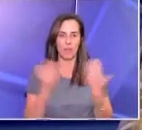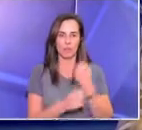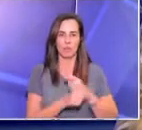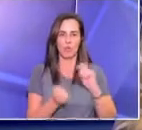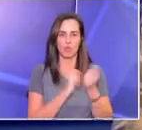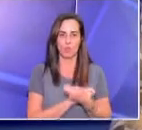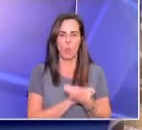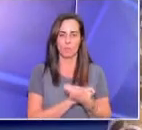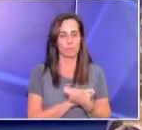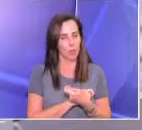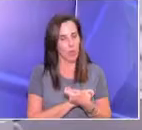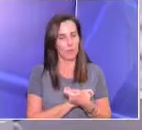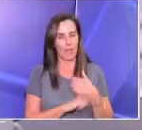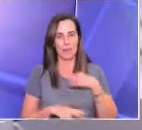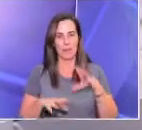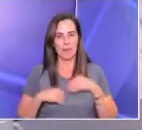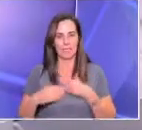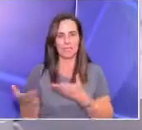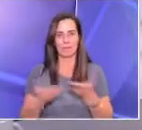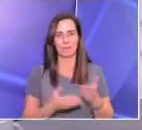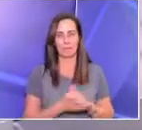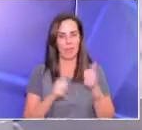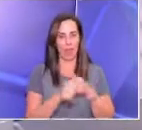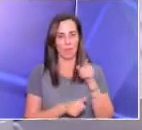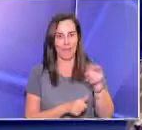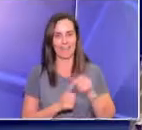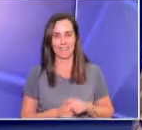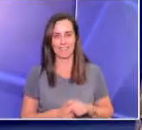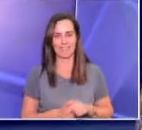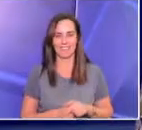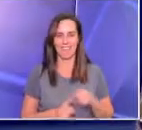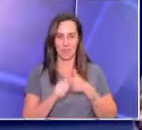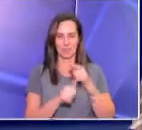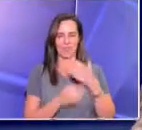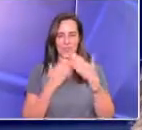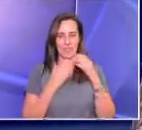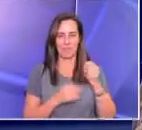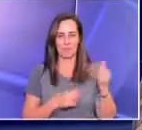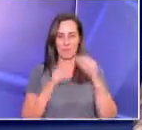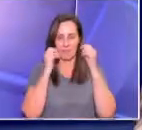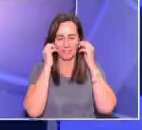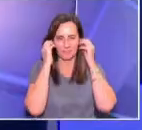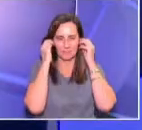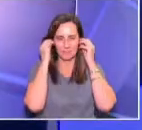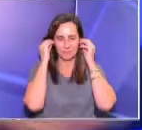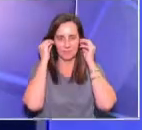שינוי. טוב, אני מסכים איתכם. נעקוב אחריה. אני חושב שזה פנטסטי, אנחנו עוקבים אחריך. תודה רבה, ספיר, שבאת אלינו. תודה רבה. תשבי איתנו עוד רגע.